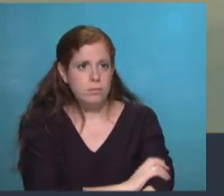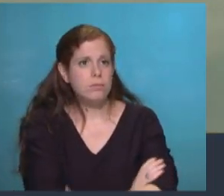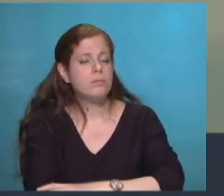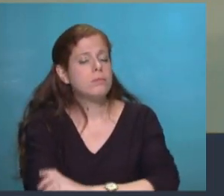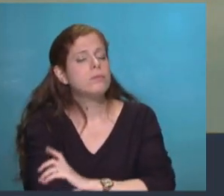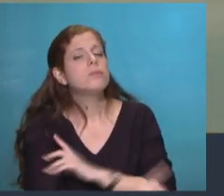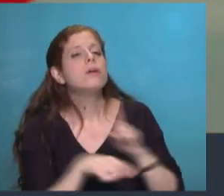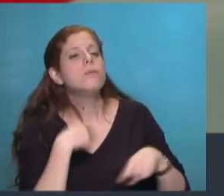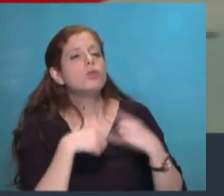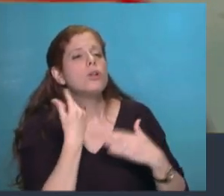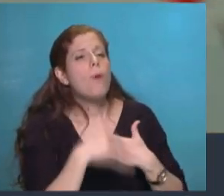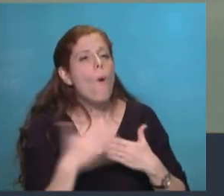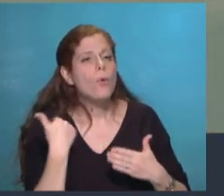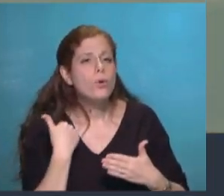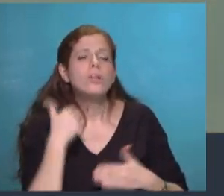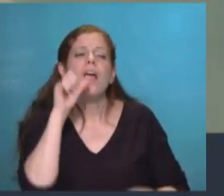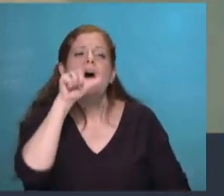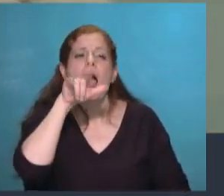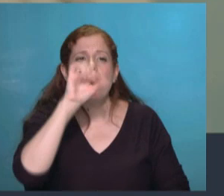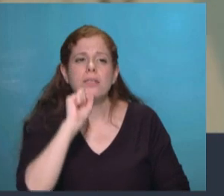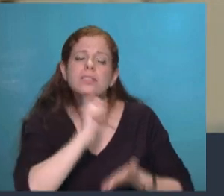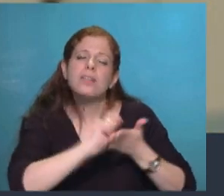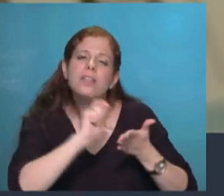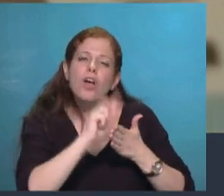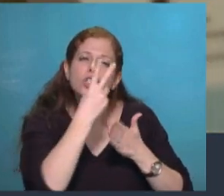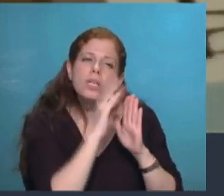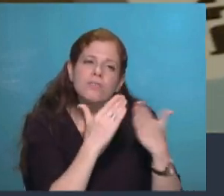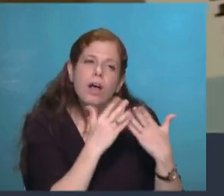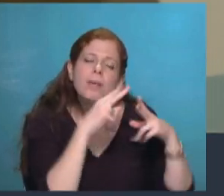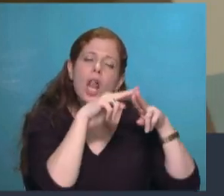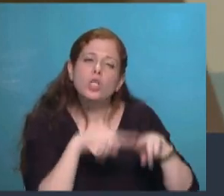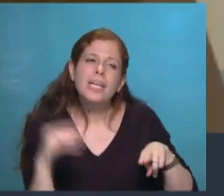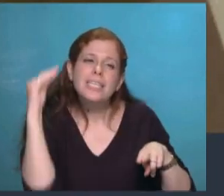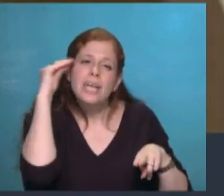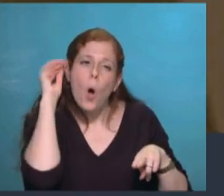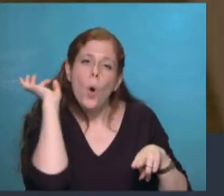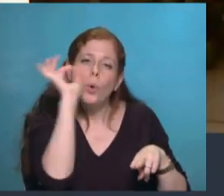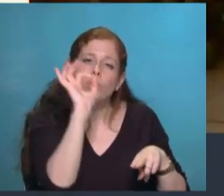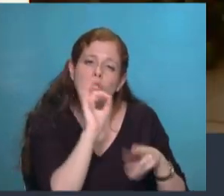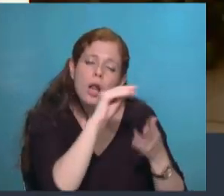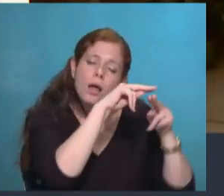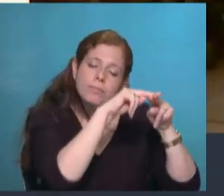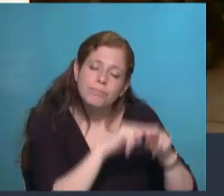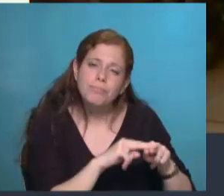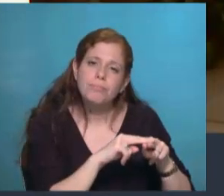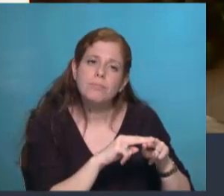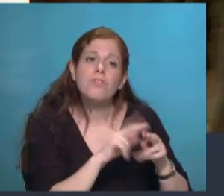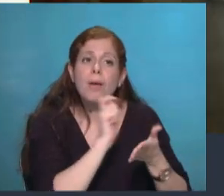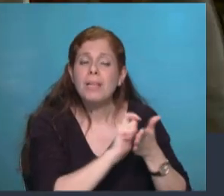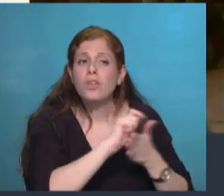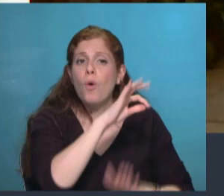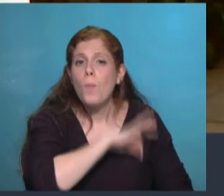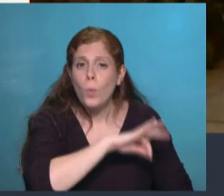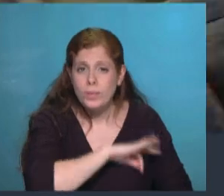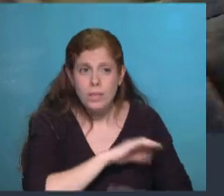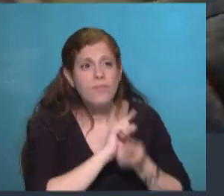האחרונות כתבה אליס שני ספרים כדי להשאיר את הזיכרון שלה חרוט על נייר, והם נכתבו ברוסית,